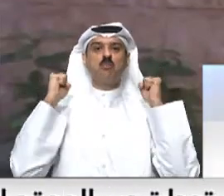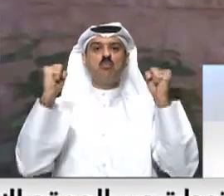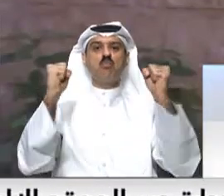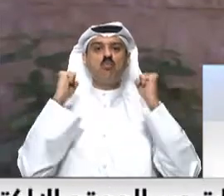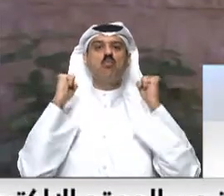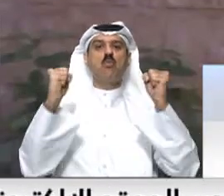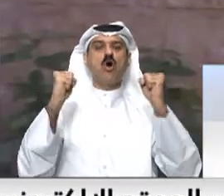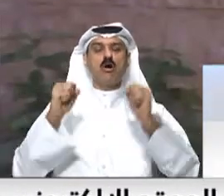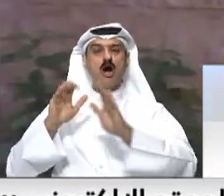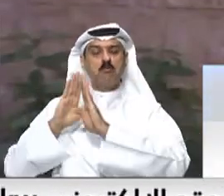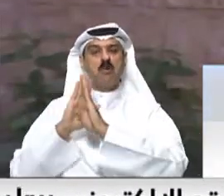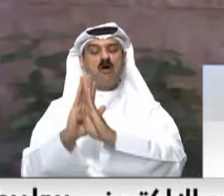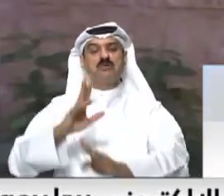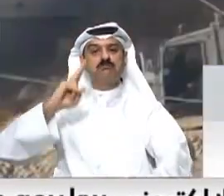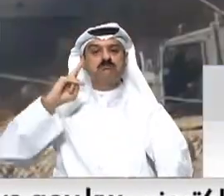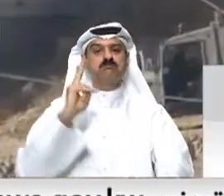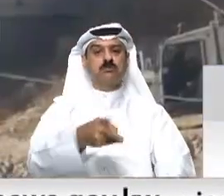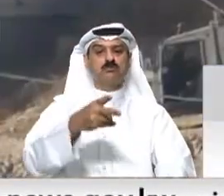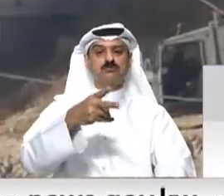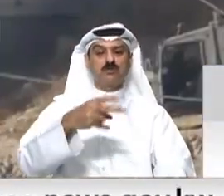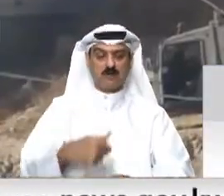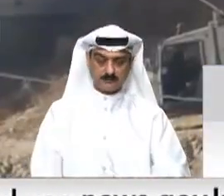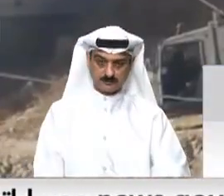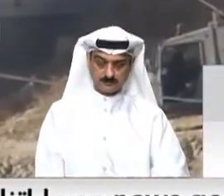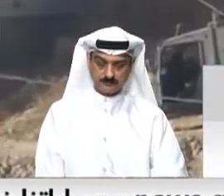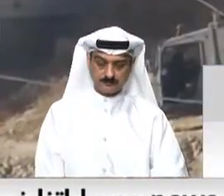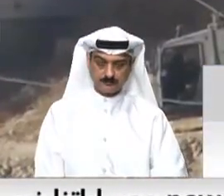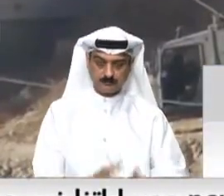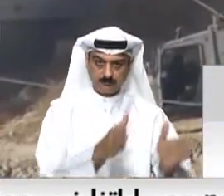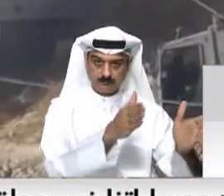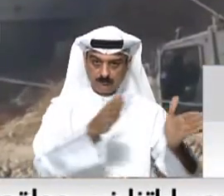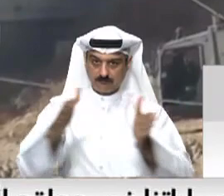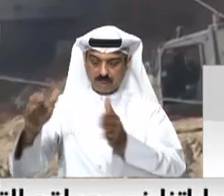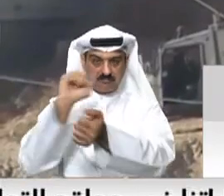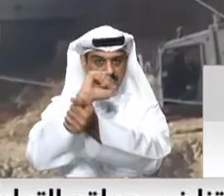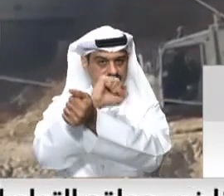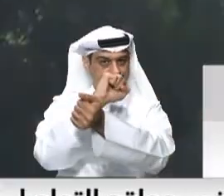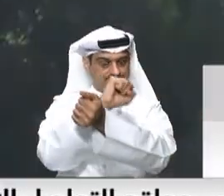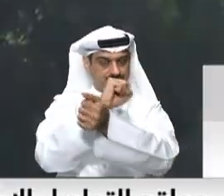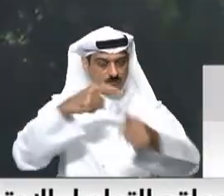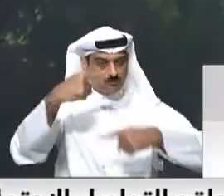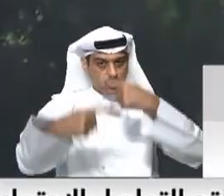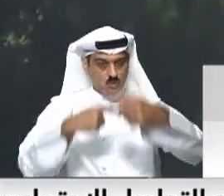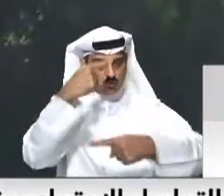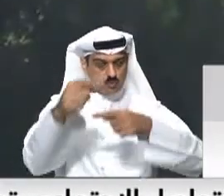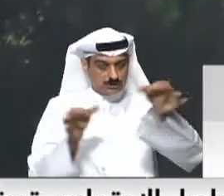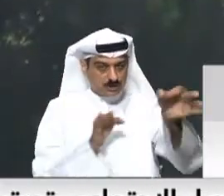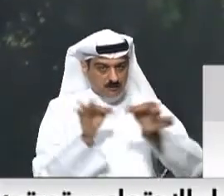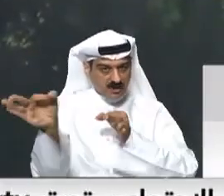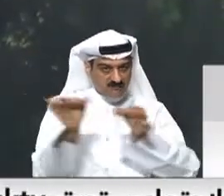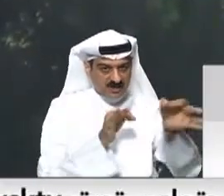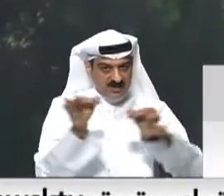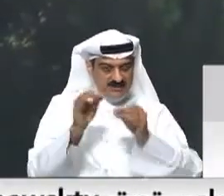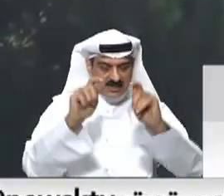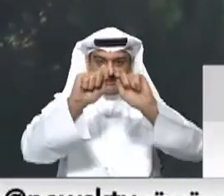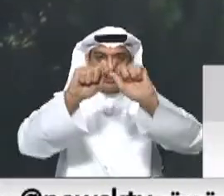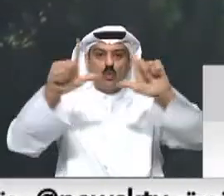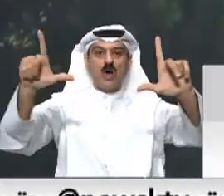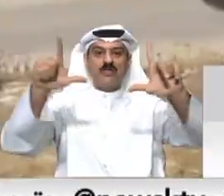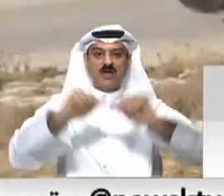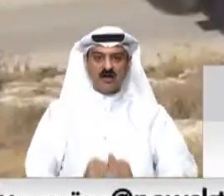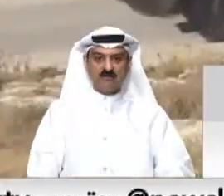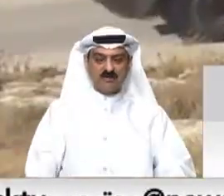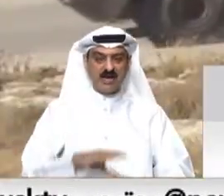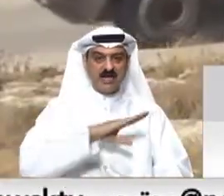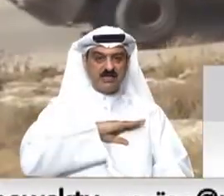وبفرض العقوبات والمقاطعه عليها اما مسلسل الانتقالات وسياسه الباب الدوار ظلت حاضره باعتقال